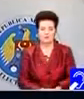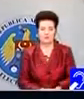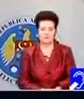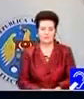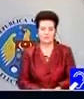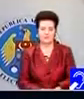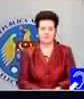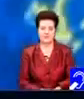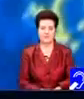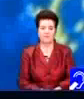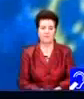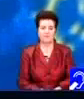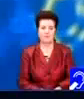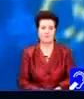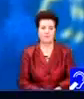el.